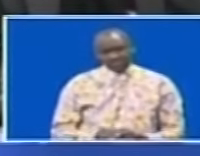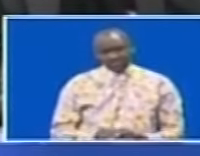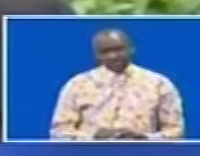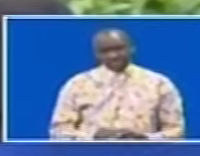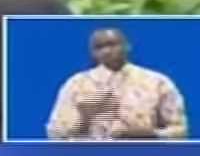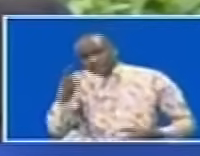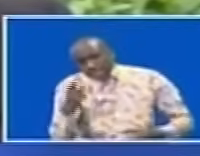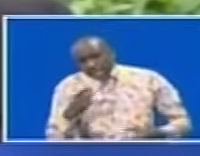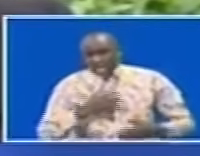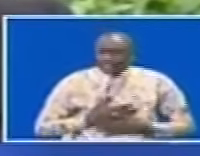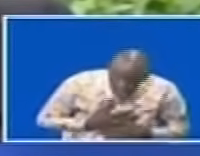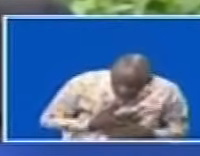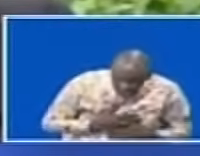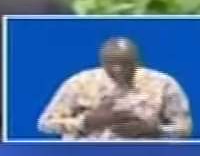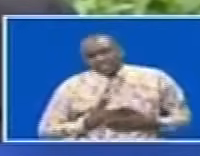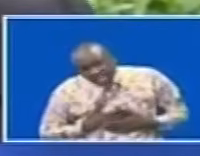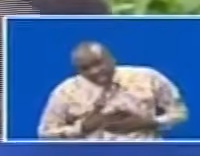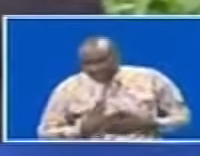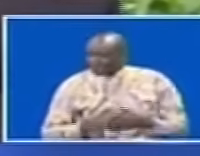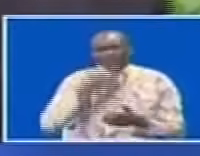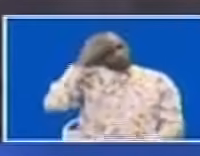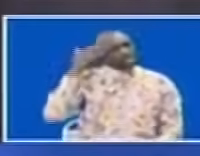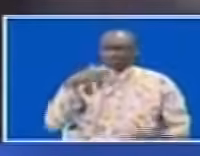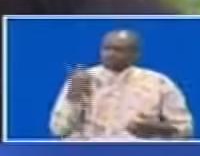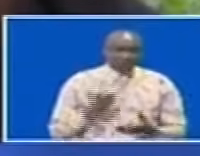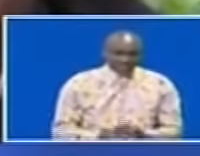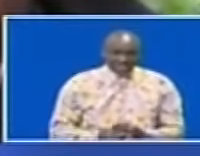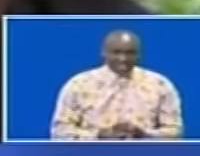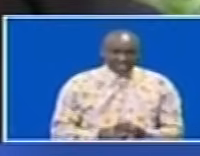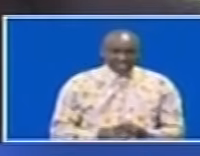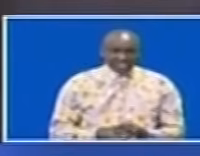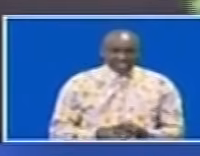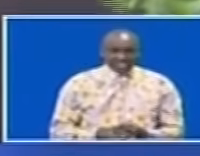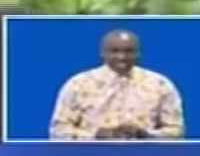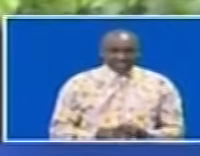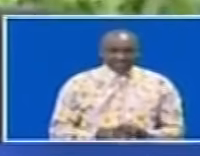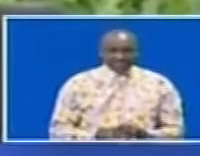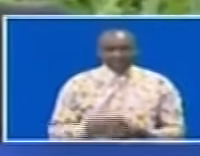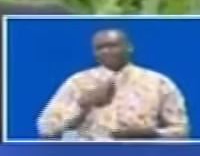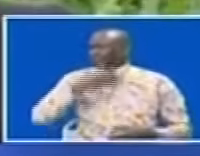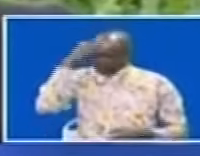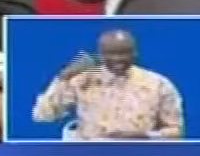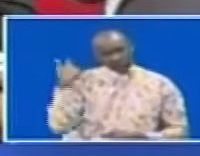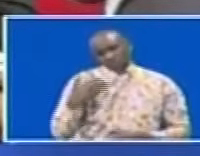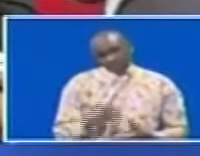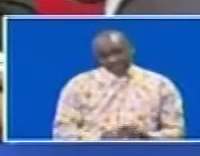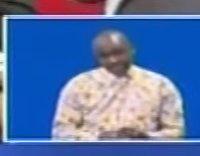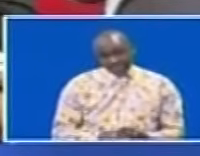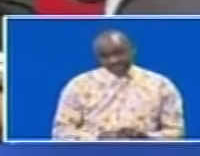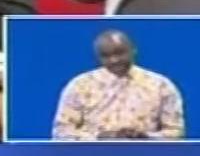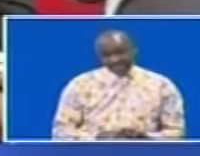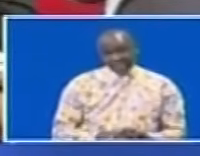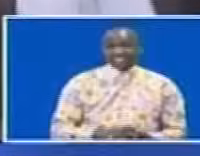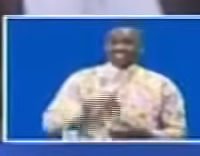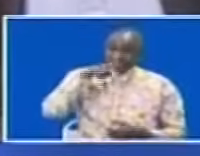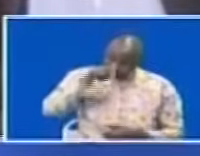hii ya kusema excellency ni yani mheshimiwa uanga na sahau hiyo maneno sana. And he recounts bits